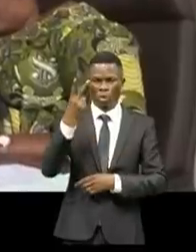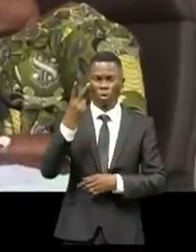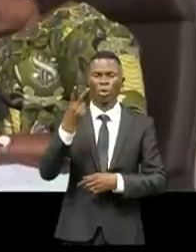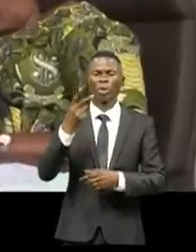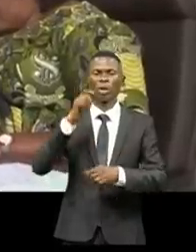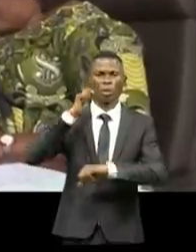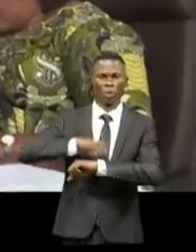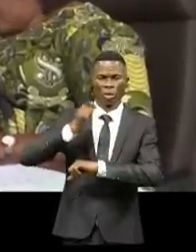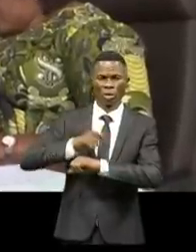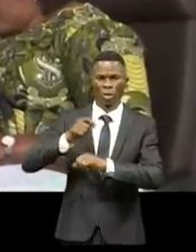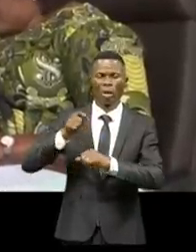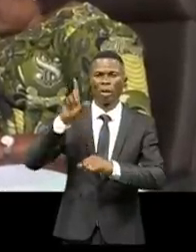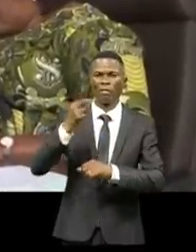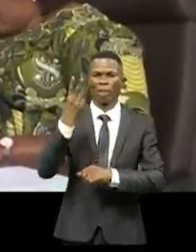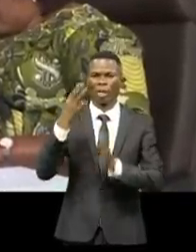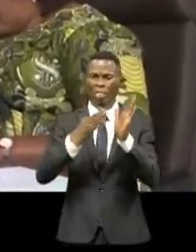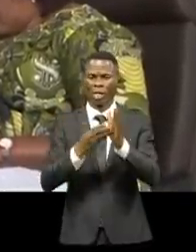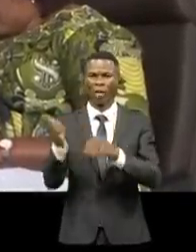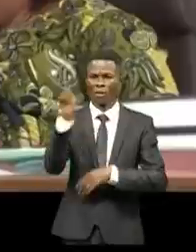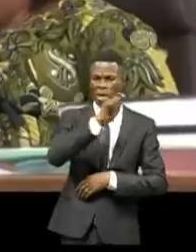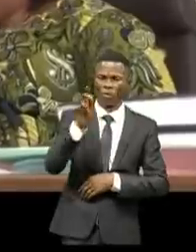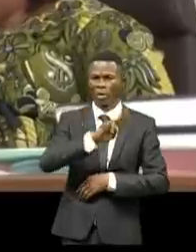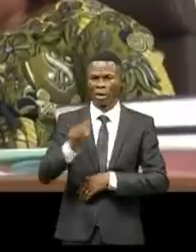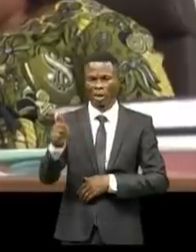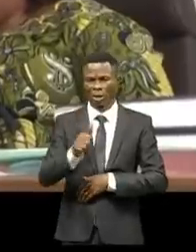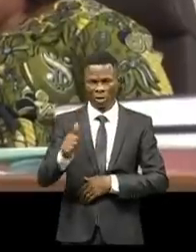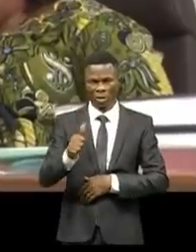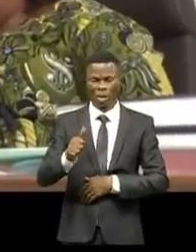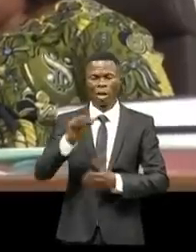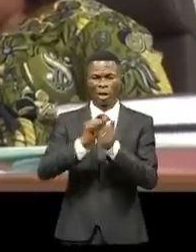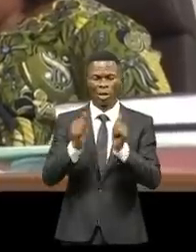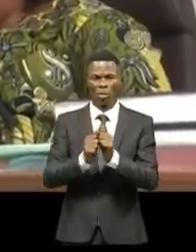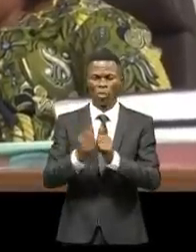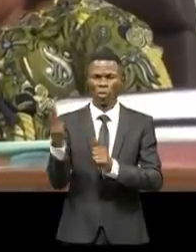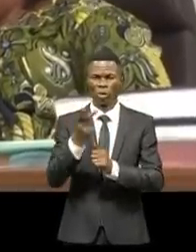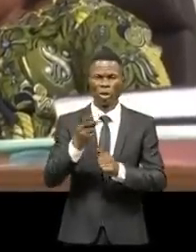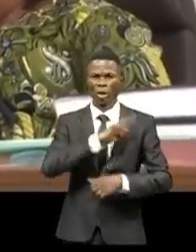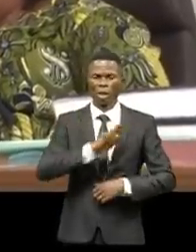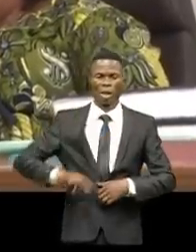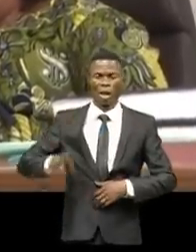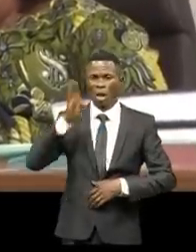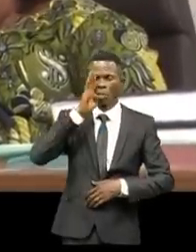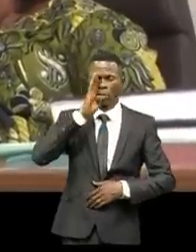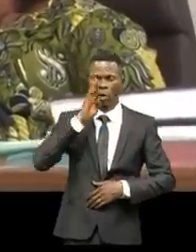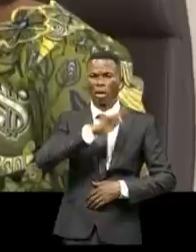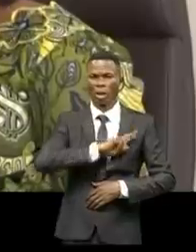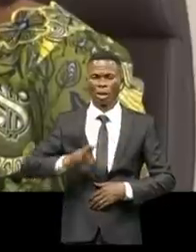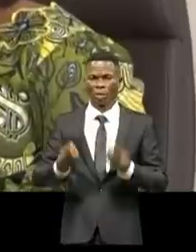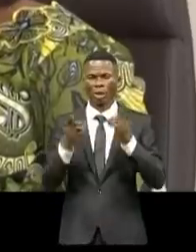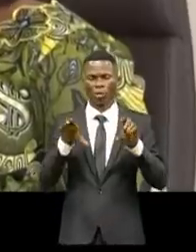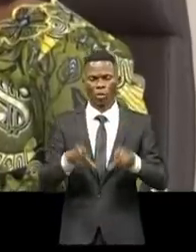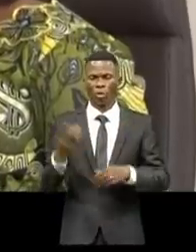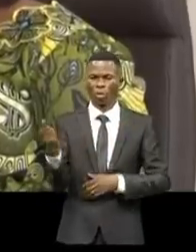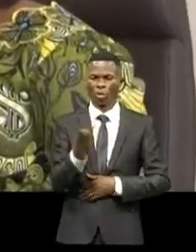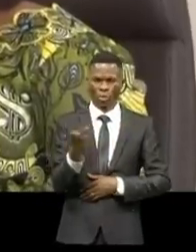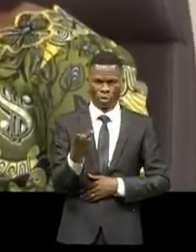judiciaire, signés le 29 avril 2009 dans le cadre des relations diplomatiques entre le Royaume de Belgique et la République démocratique du